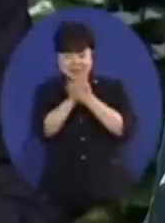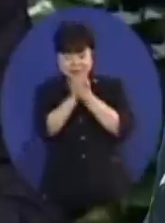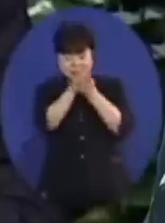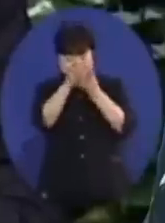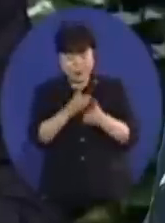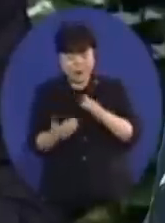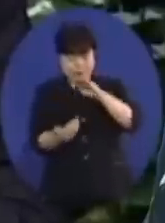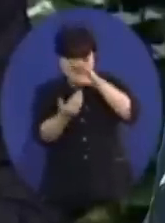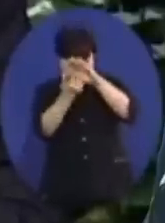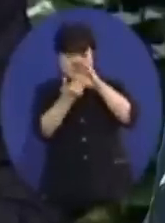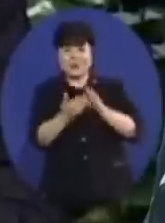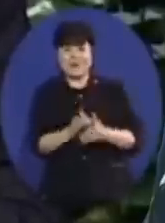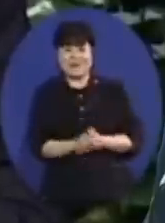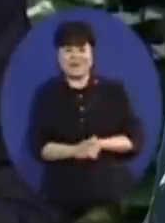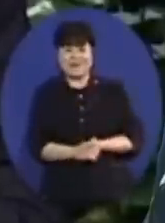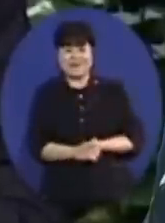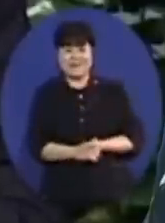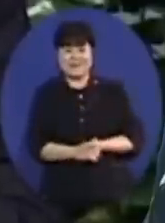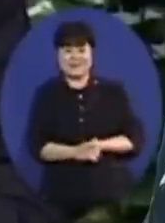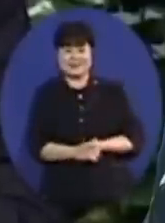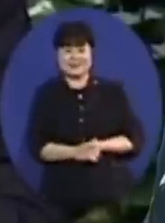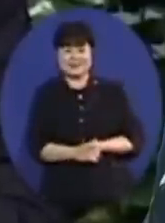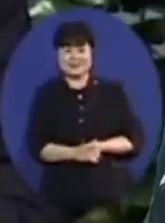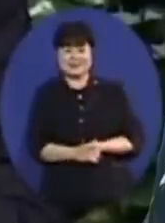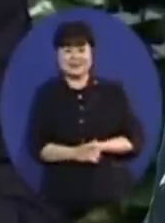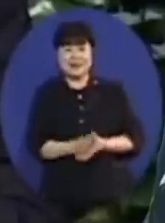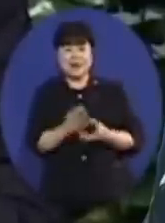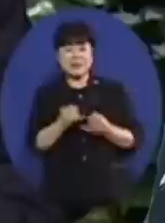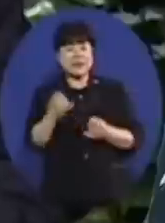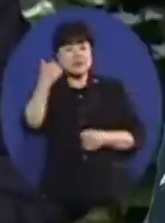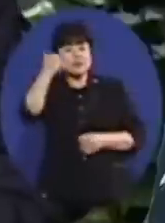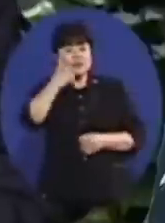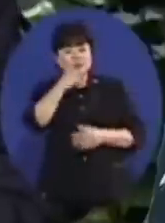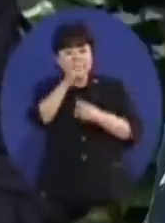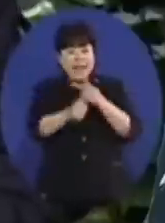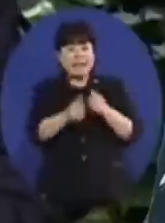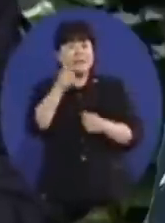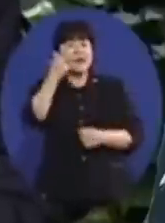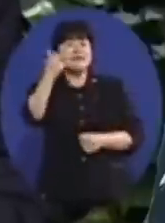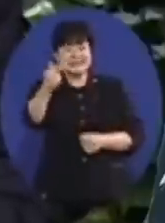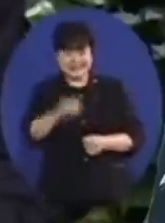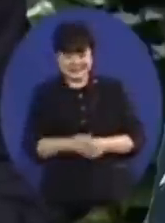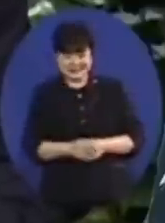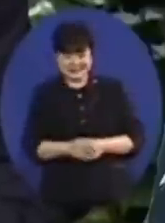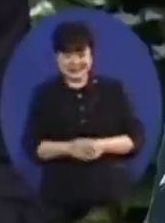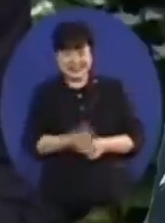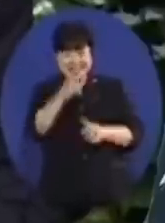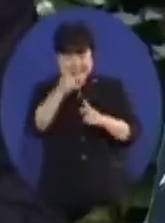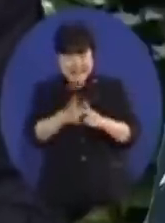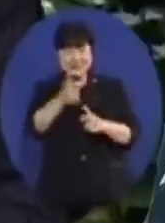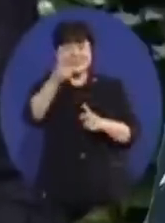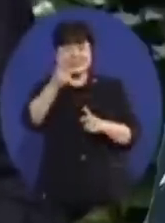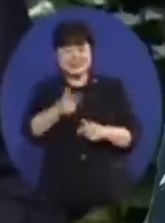기도를 통해서 이루어지는 것입니다 그 여러 명이 누구냐면 하나님 아버지와 예수님과